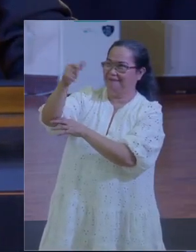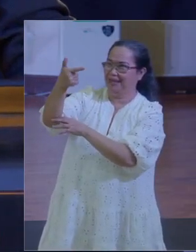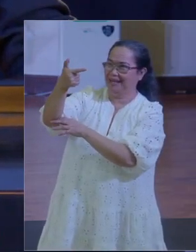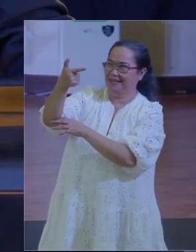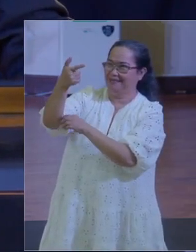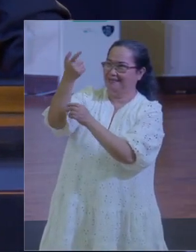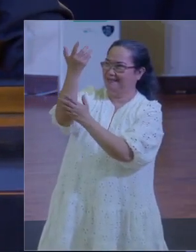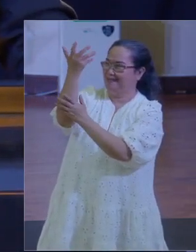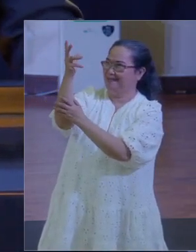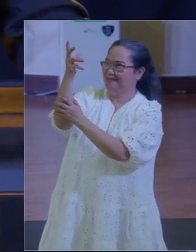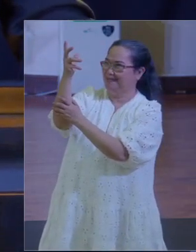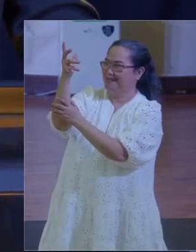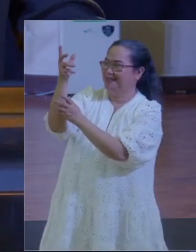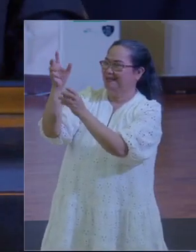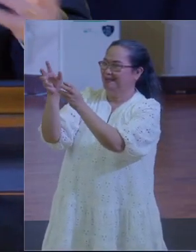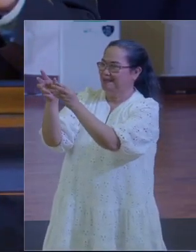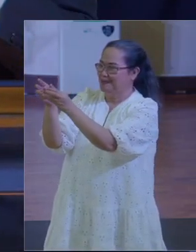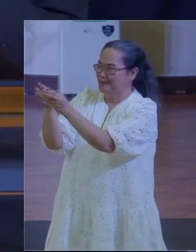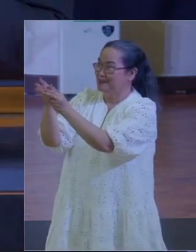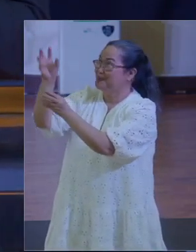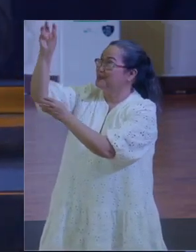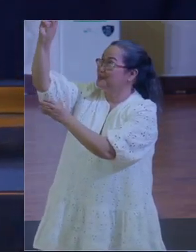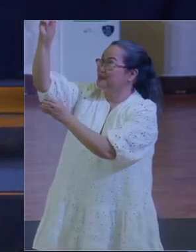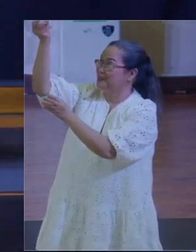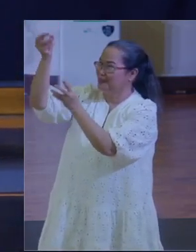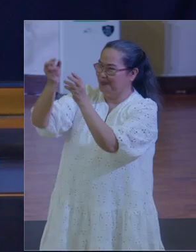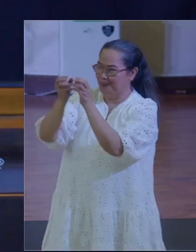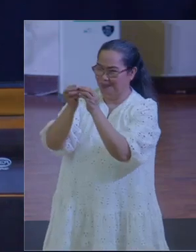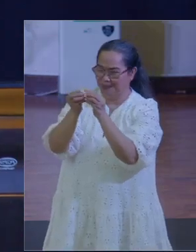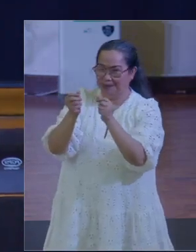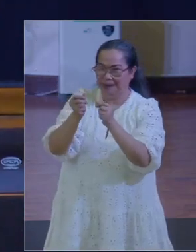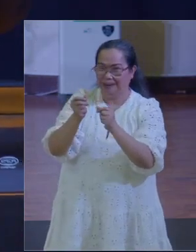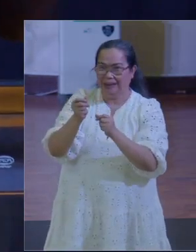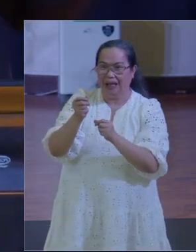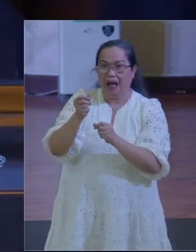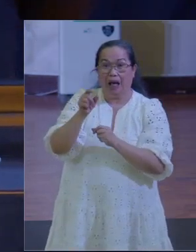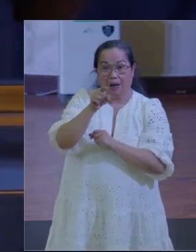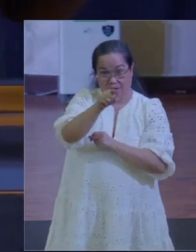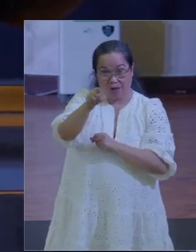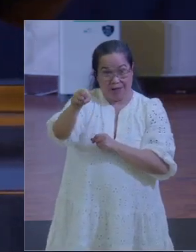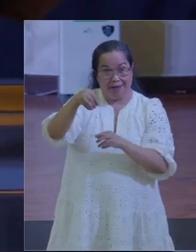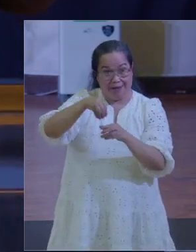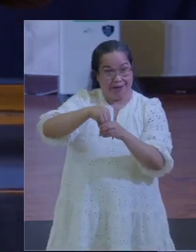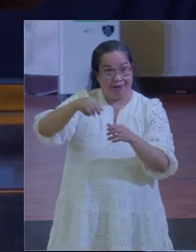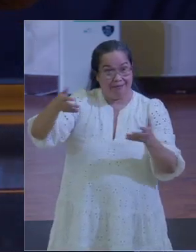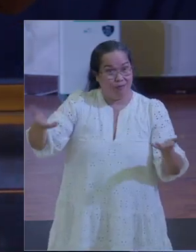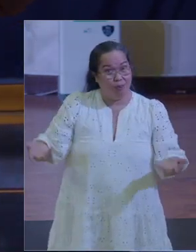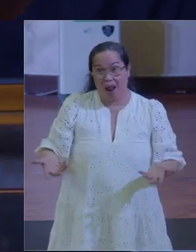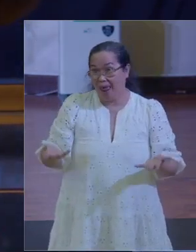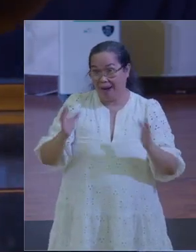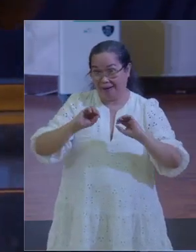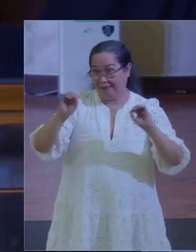namin at kinain masarap. Apparently dito sa Pilipinas, sa grocery you can buy fig,